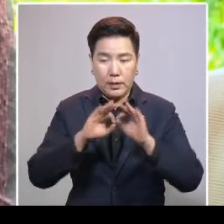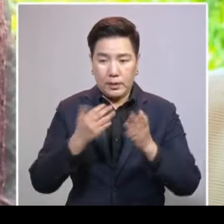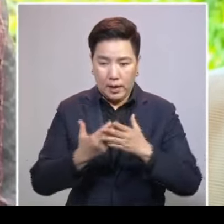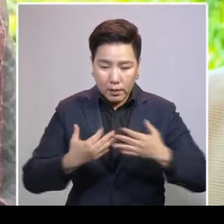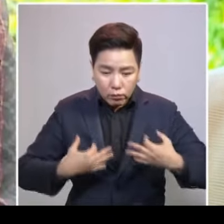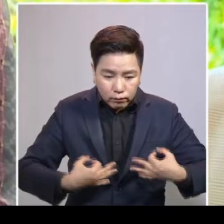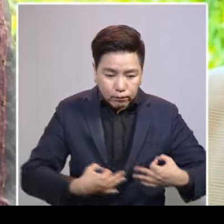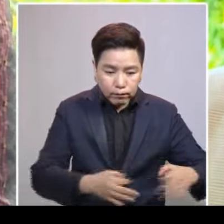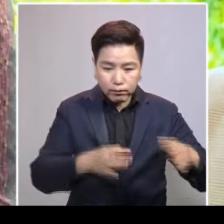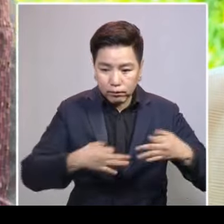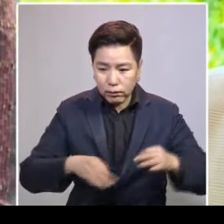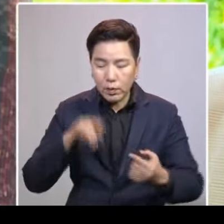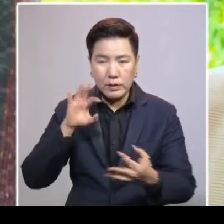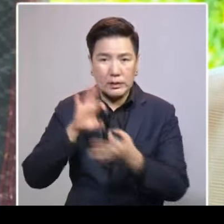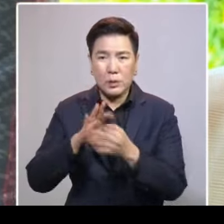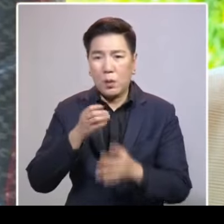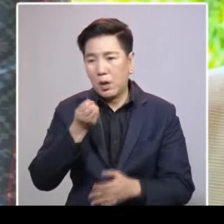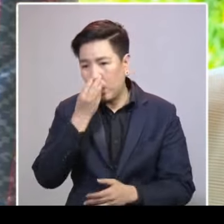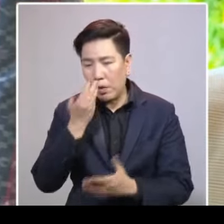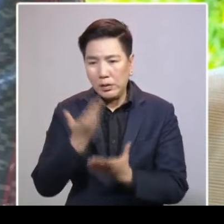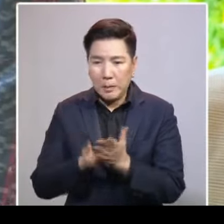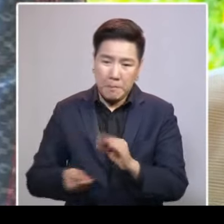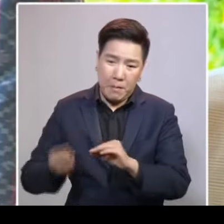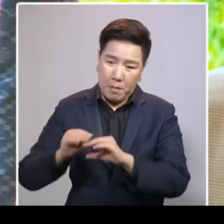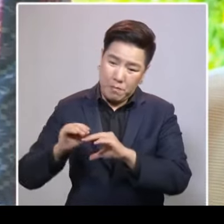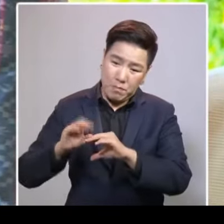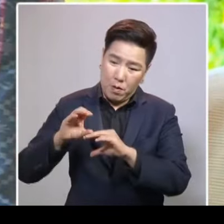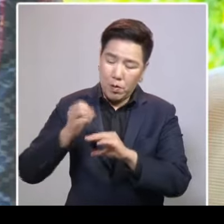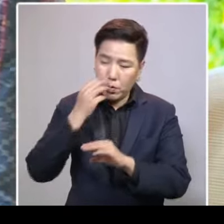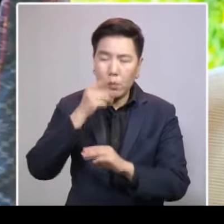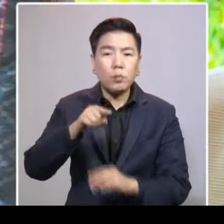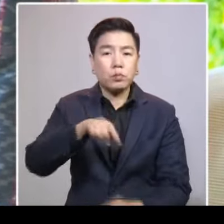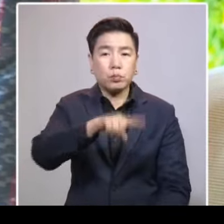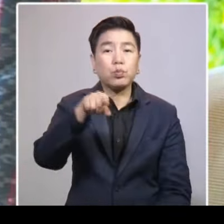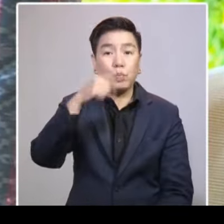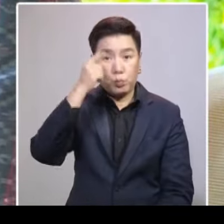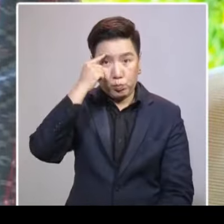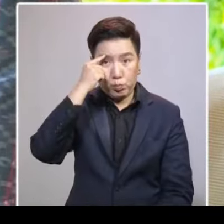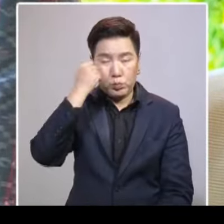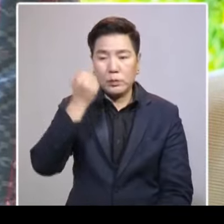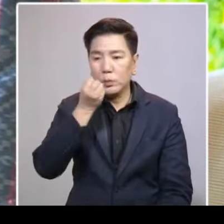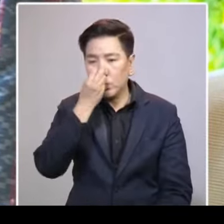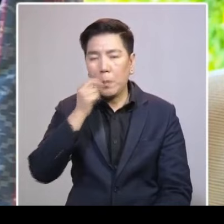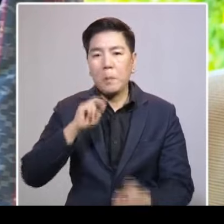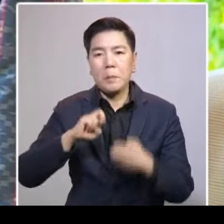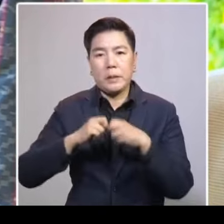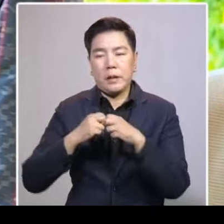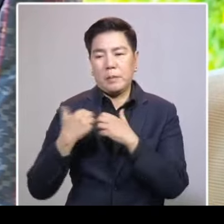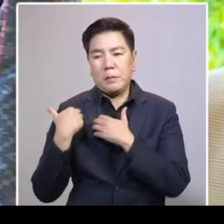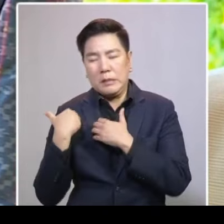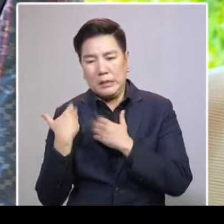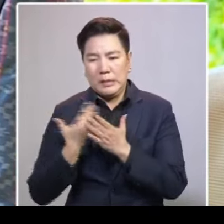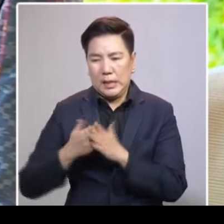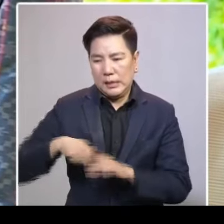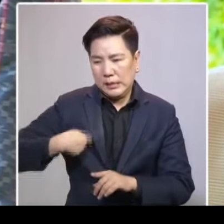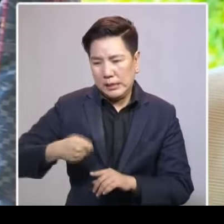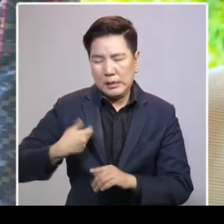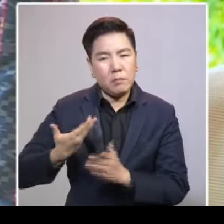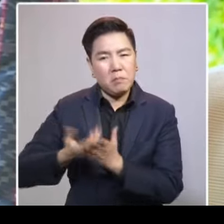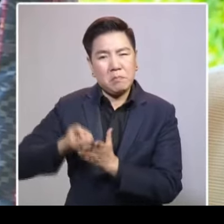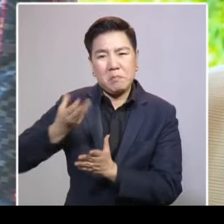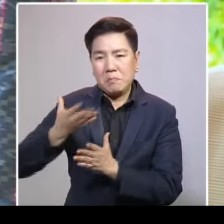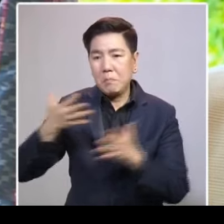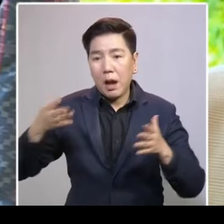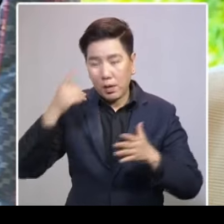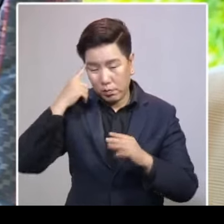ที่เกี่ยวข้องกับเรื่องดอกเบี้ยเป็นเรื่องสำคัญพวกเราทุกคนยืนอยู่ตรงนี้ก็รู้อยู่แล้วดอกเบี้ยเป็นภาระค่าใช้จ่ายขนาดไหนนะ